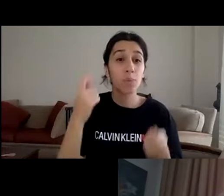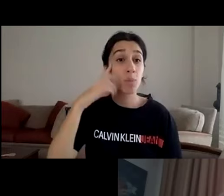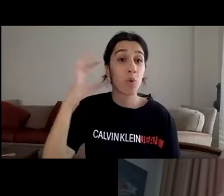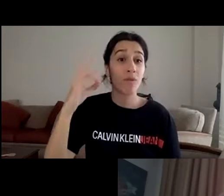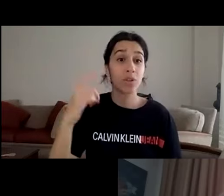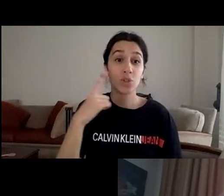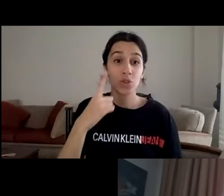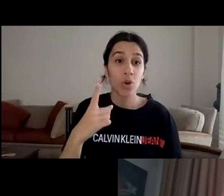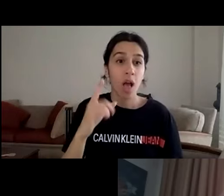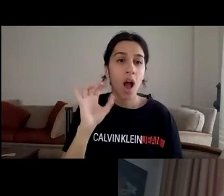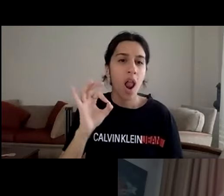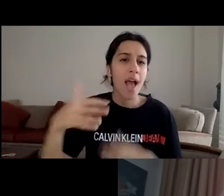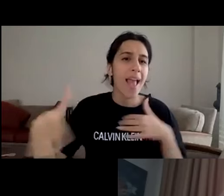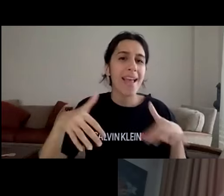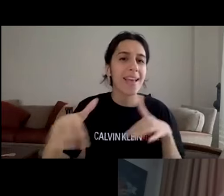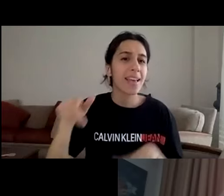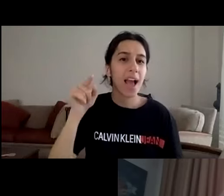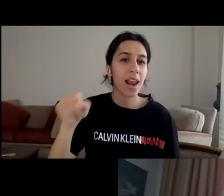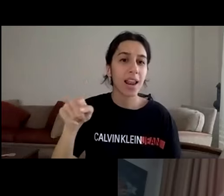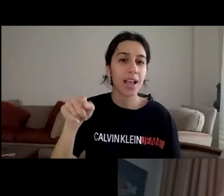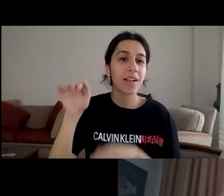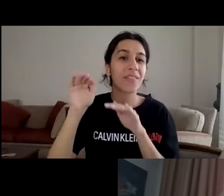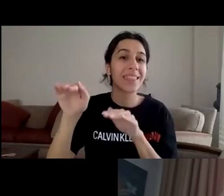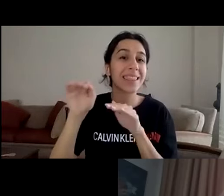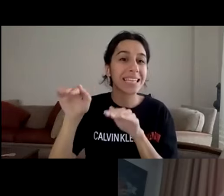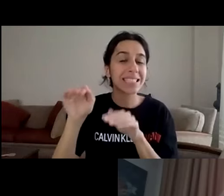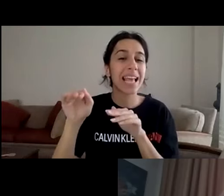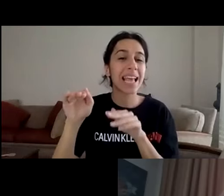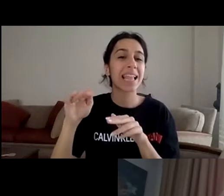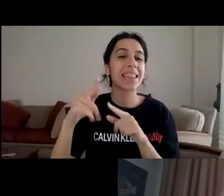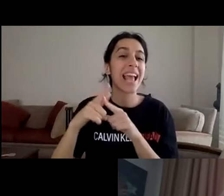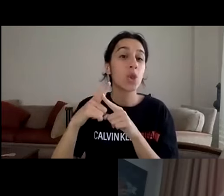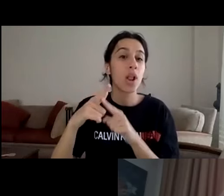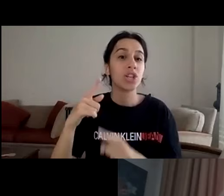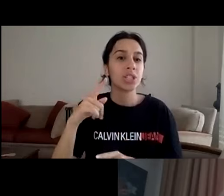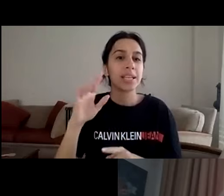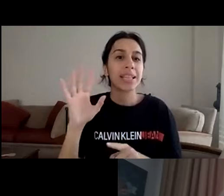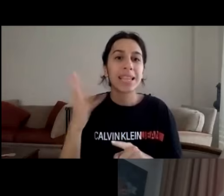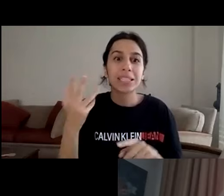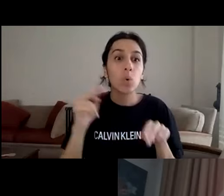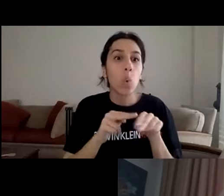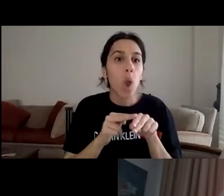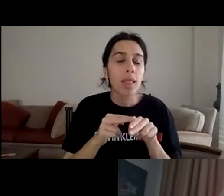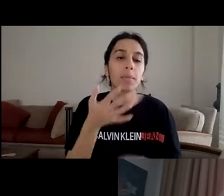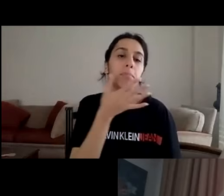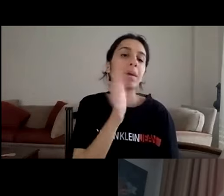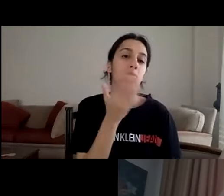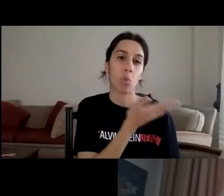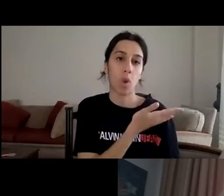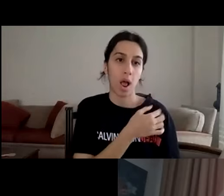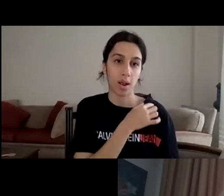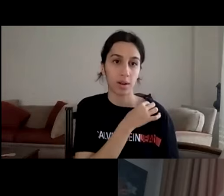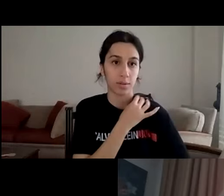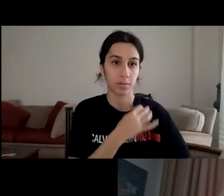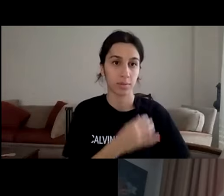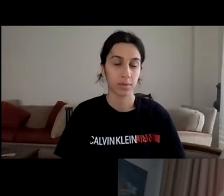hala engellerin destek teknolojileriyle bu platformları nasıl kullandığını dahi bilmiyor. Yani bırakın